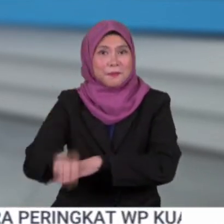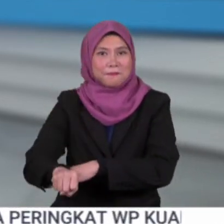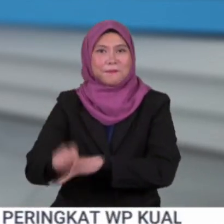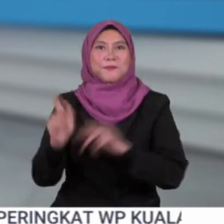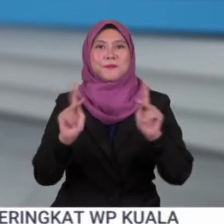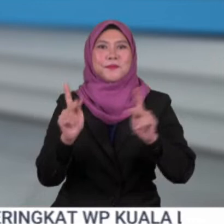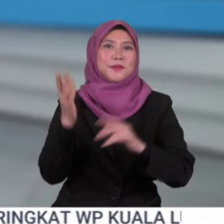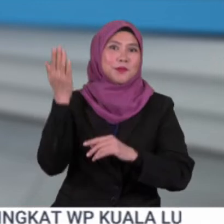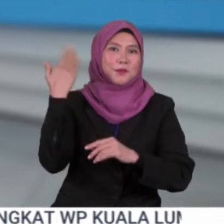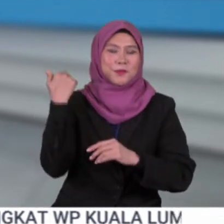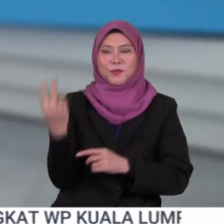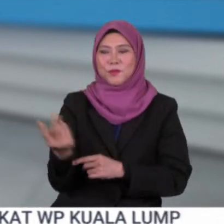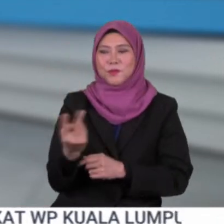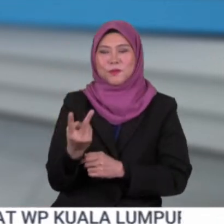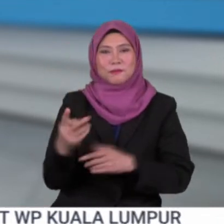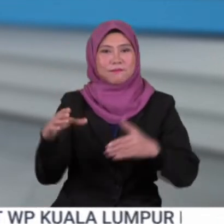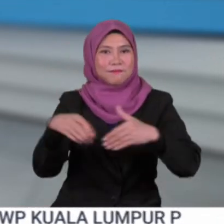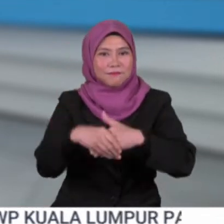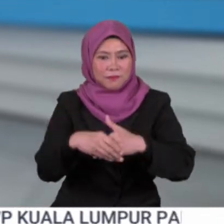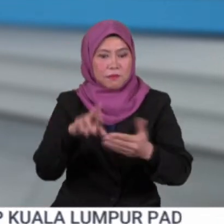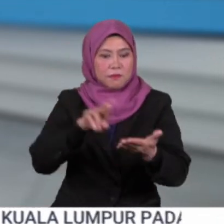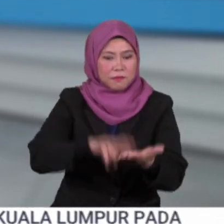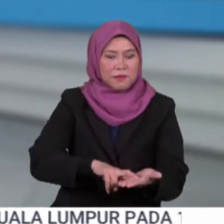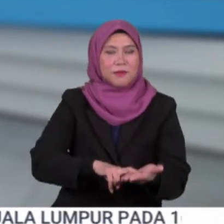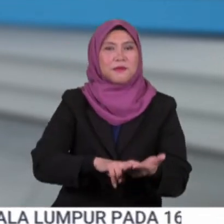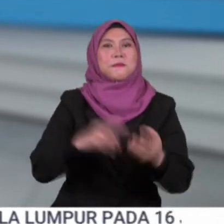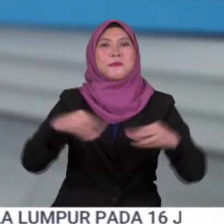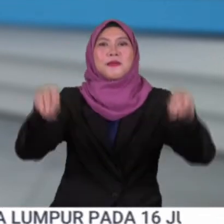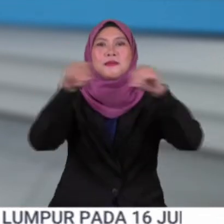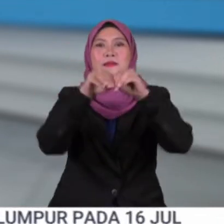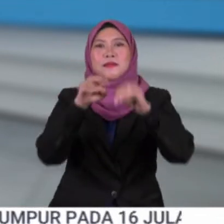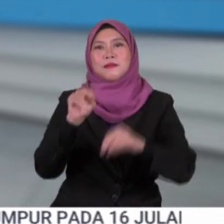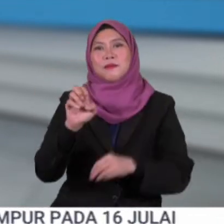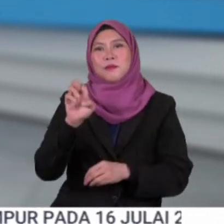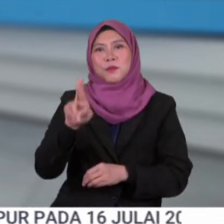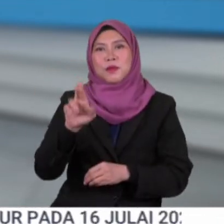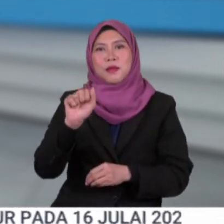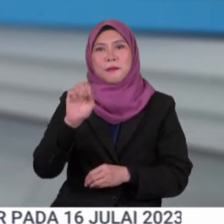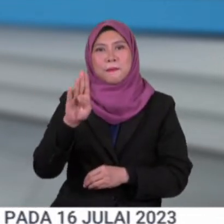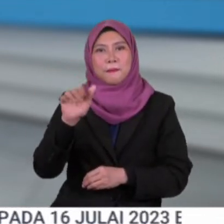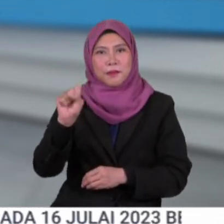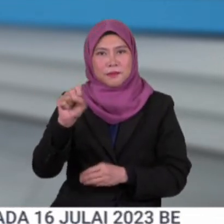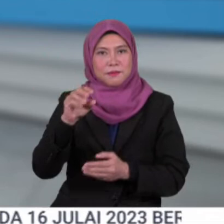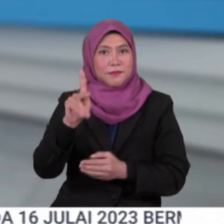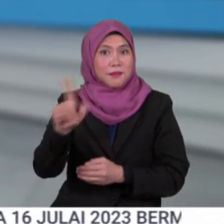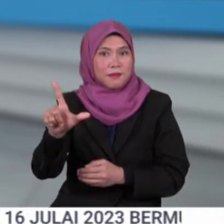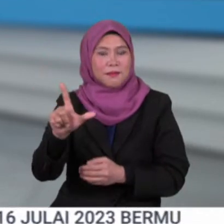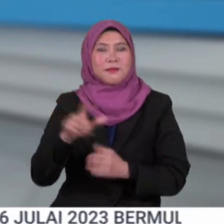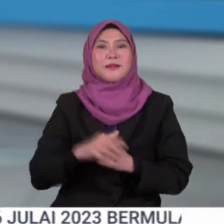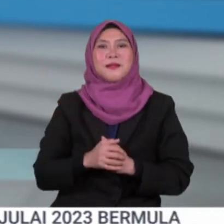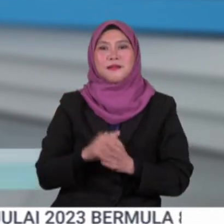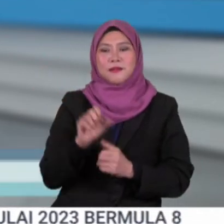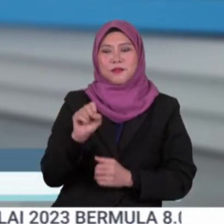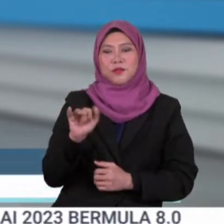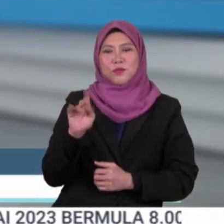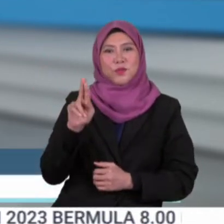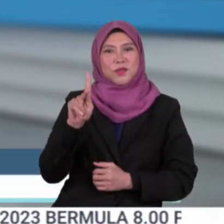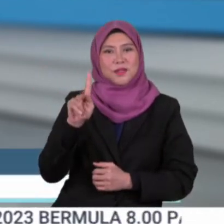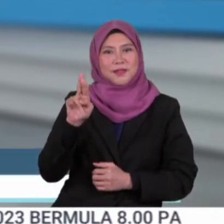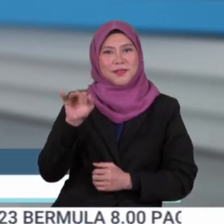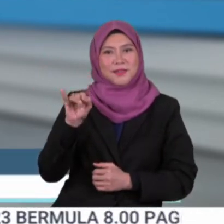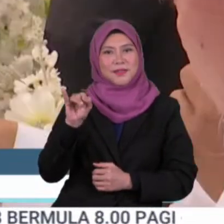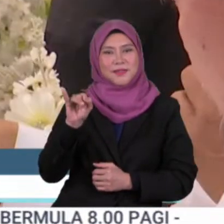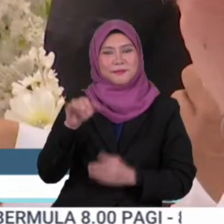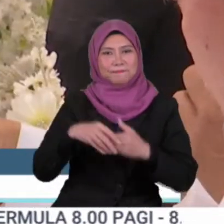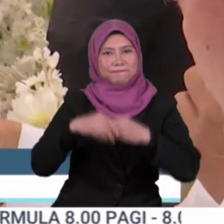Kedua mempelai dinikahkan oleh penolong pendaftar perkahwinan Masjid Ibnu Abbas, Taman Ibu Kota Kuala Lumpur Muhammad Syukri Syafi'i.